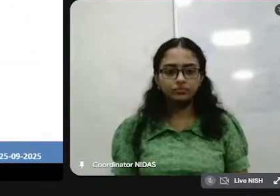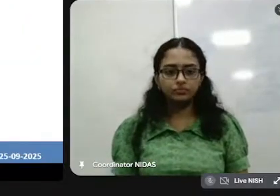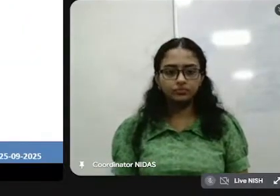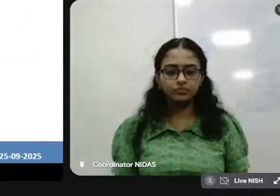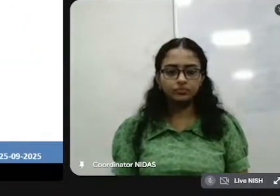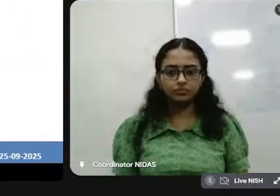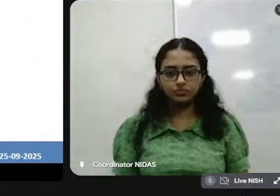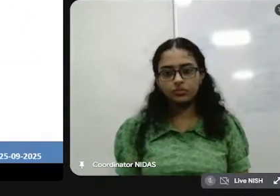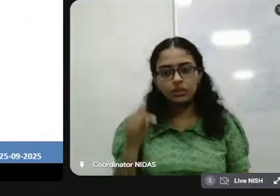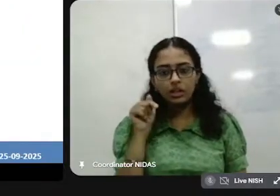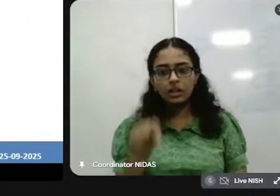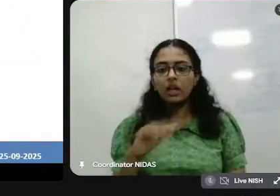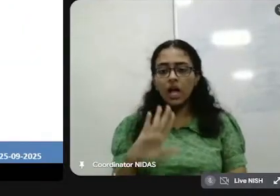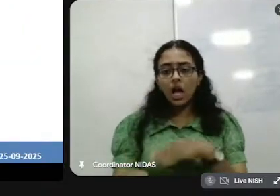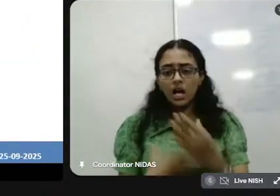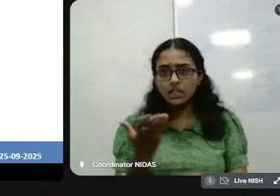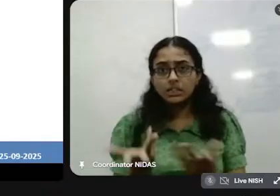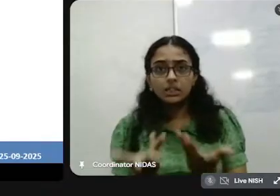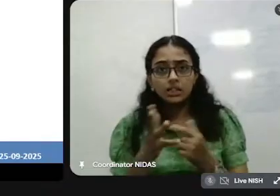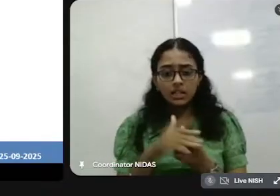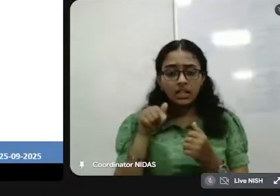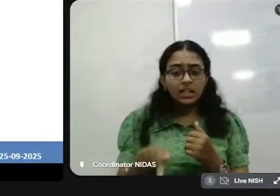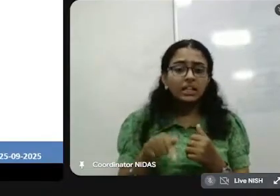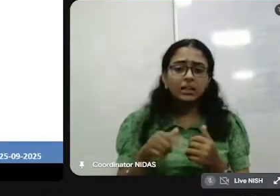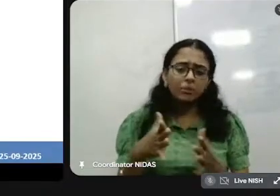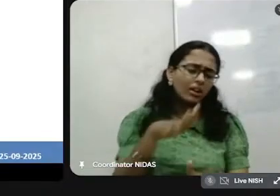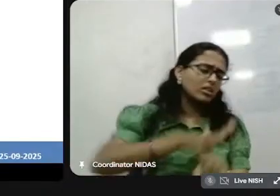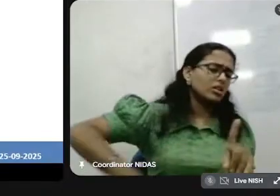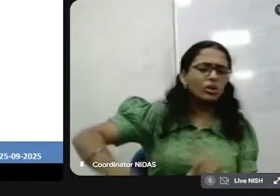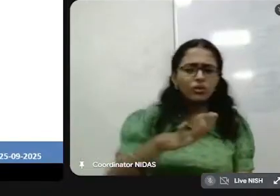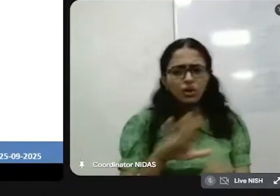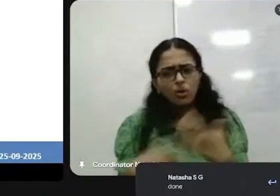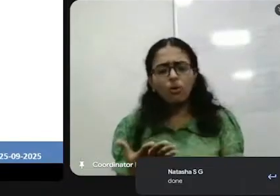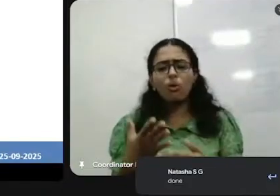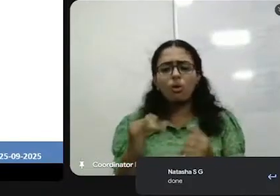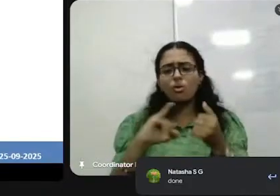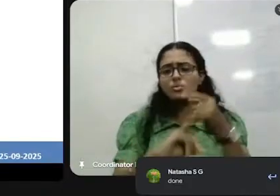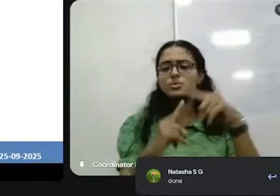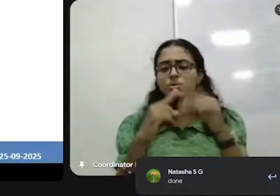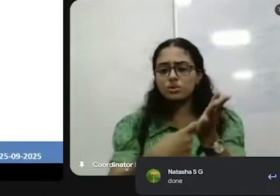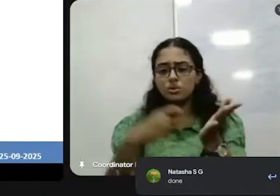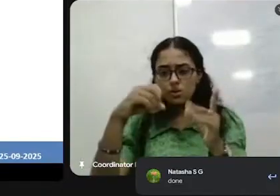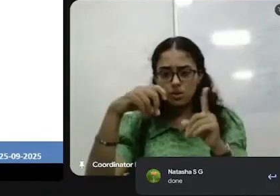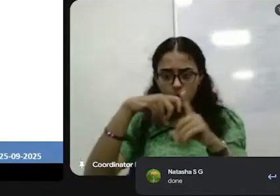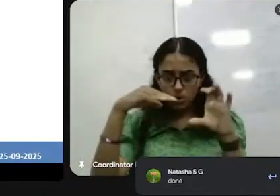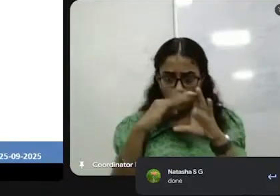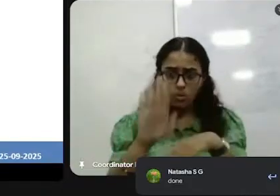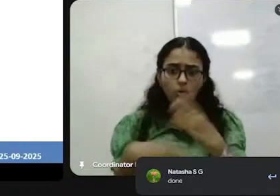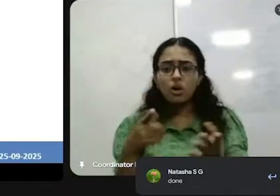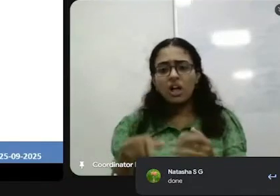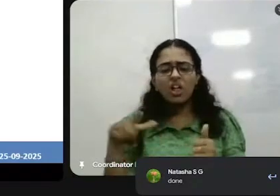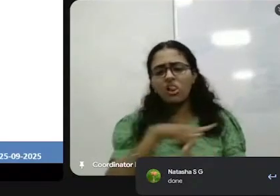ഇനിയും ഉള്ള സ്ലൈഡിൽ നമ്മൾ പറയാൻ ഉദ്ദേശിക്കുന്നത് ഏതവസ്ഥയായിക്കോട്ടെ, ഇപ്പൊ സ്ട്രോക്ക് ആയിരിക്കാം, നല്ല എന്ത് ബുദ്ധിമുട്ടുകളാണേലും എല്ലാ